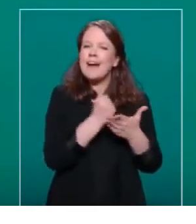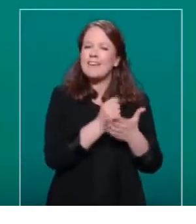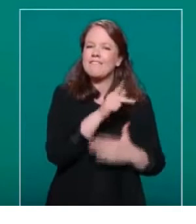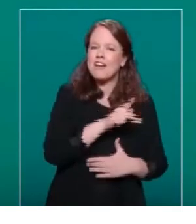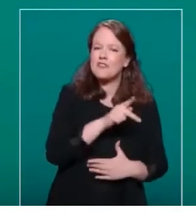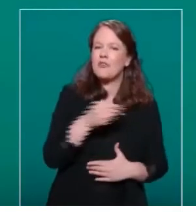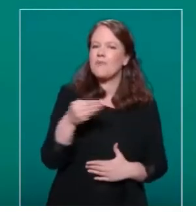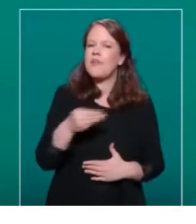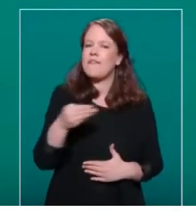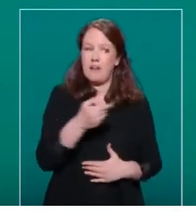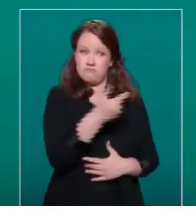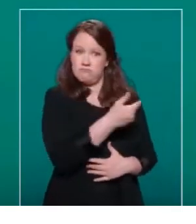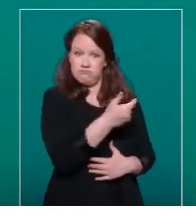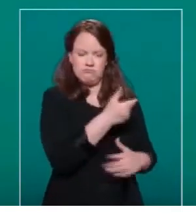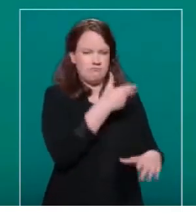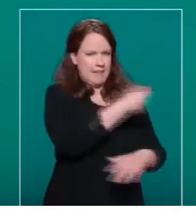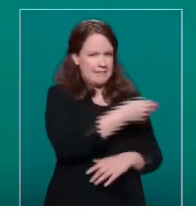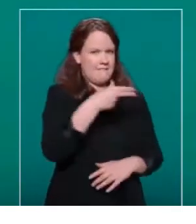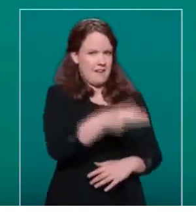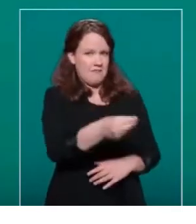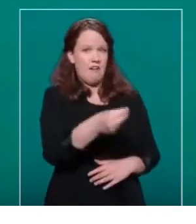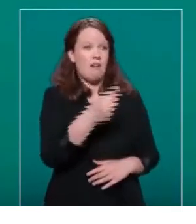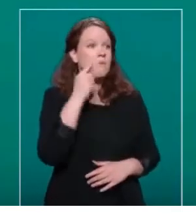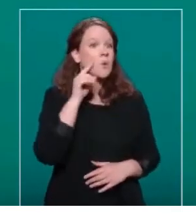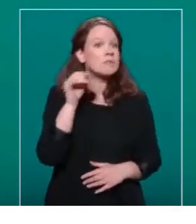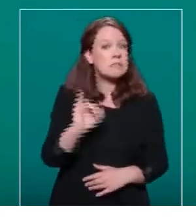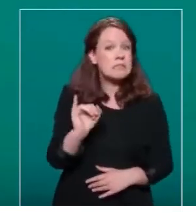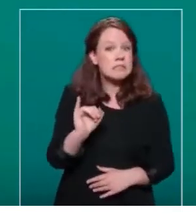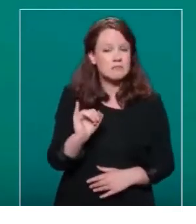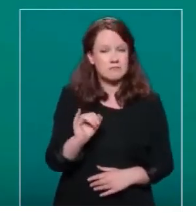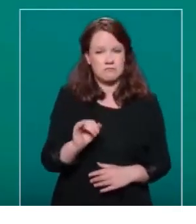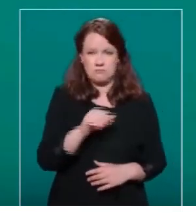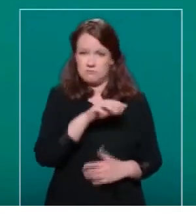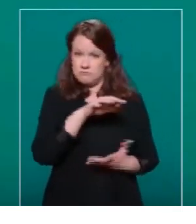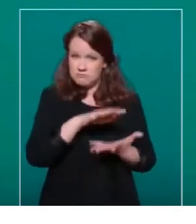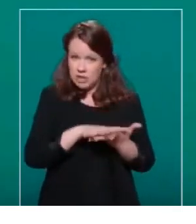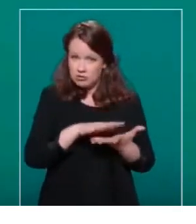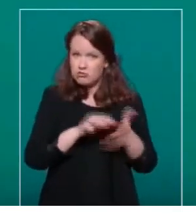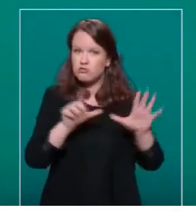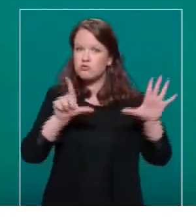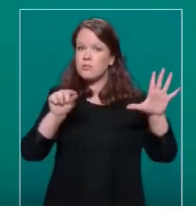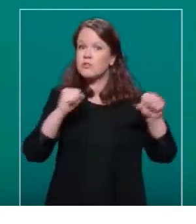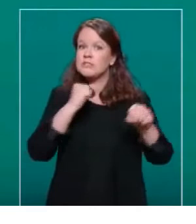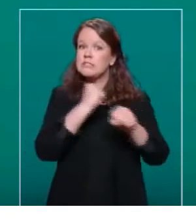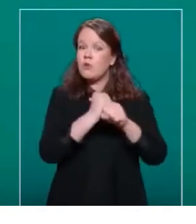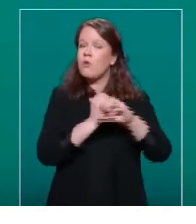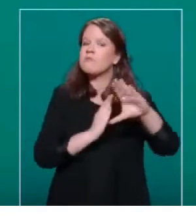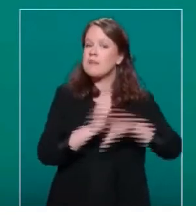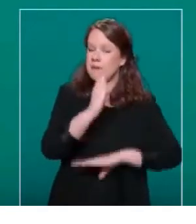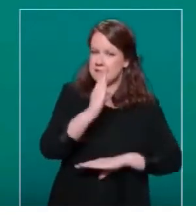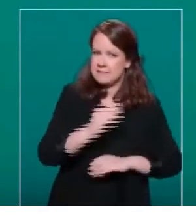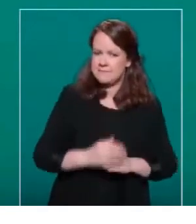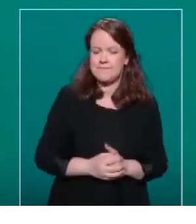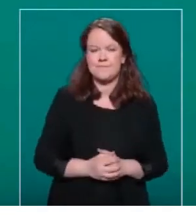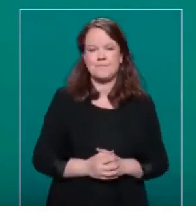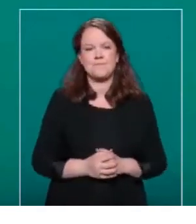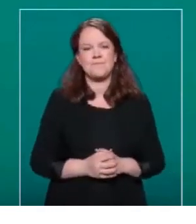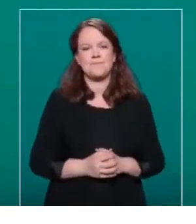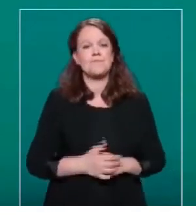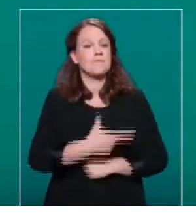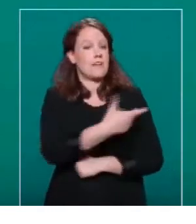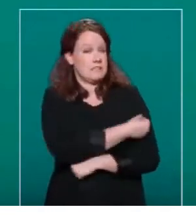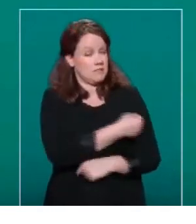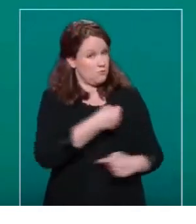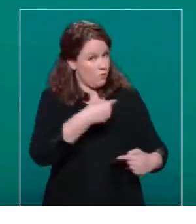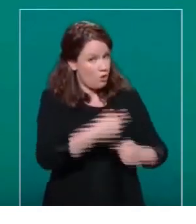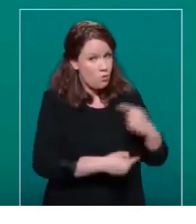et aujourd'hui, vacciner donc tous nos concitoyens qui ont plus de 70 ans. Les vaccinations sont en cours